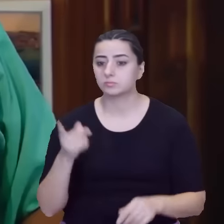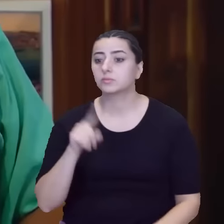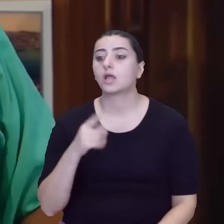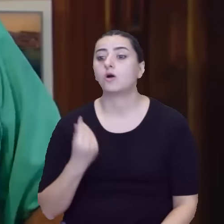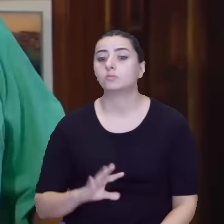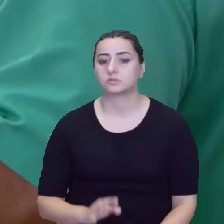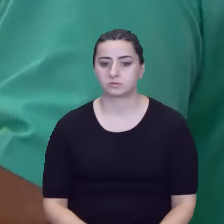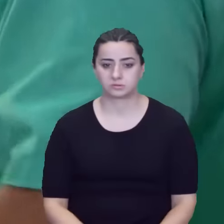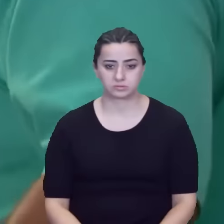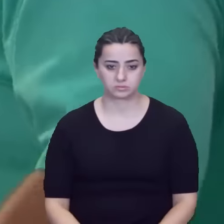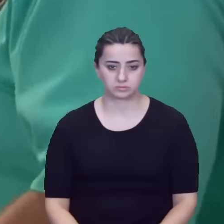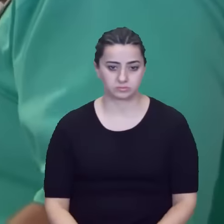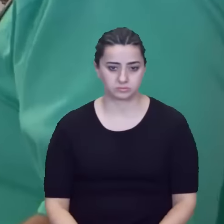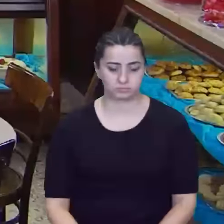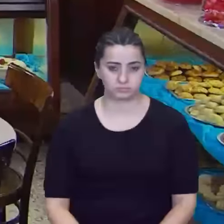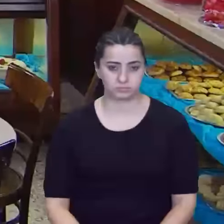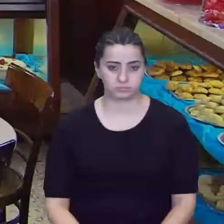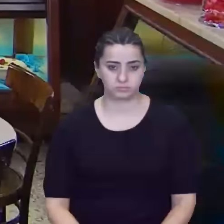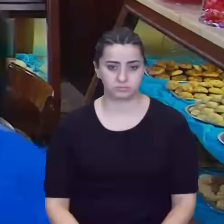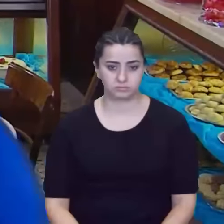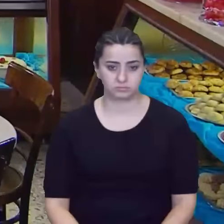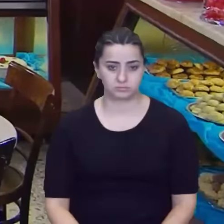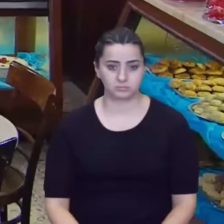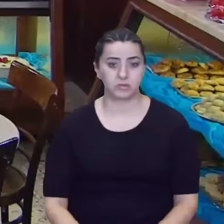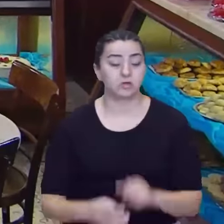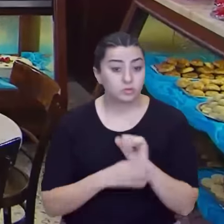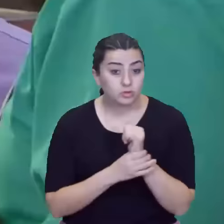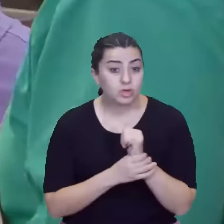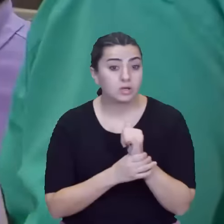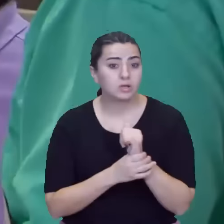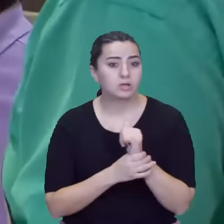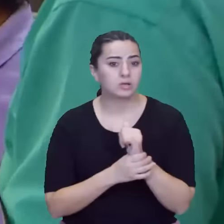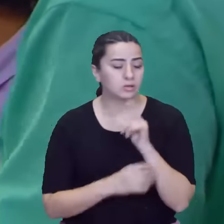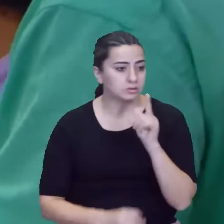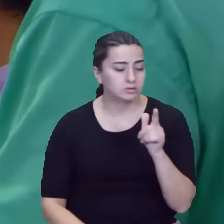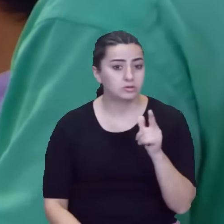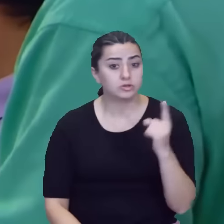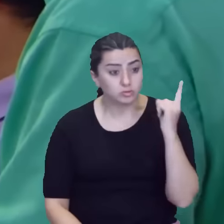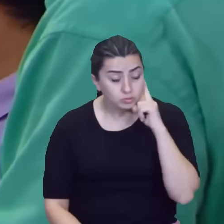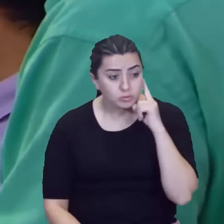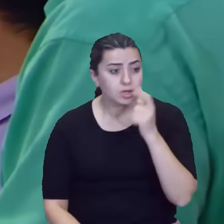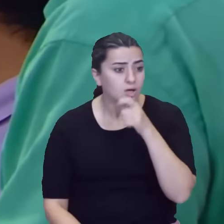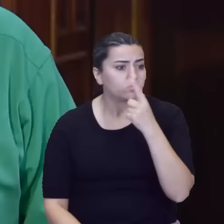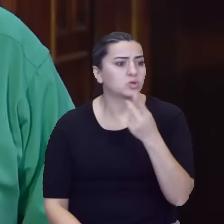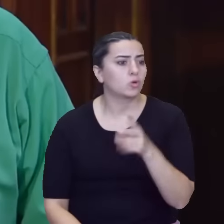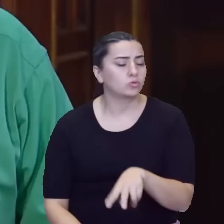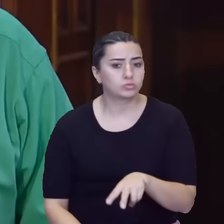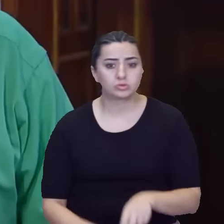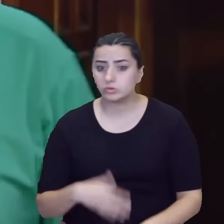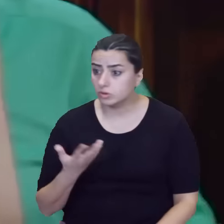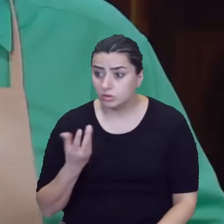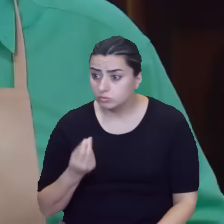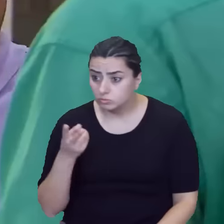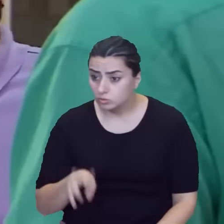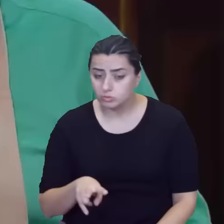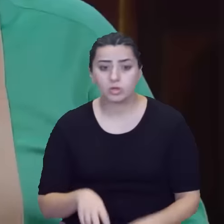daha olmaz. Tamam, tamam. Ha. Usta, usta. Sami usta. Ha. Ya duydunuz mu? Kahvede biri ölmüş. Ne?